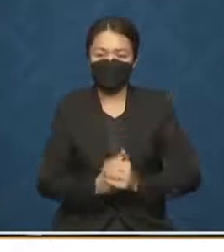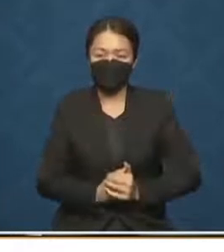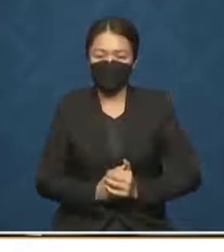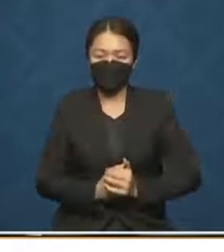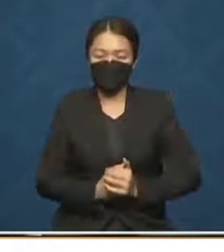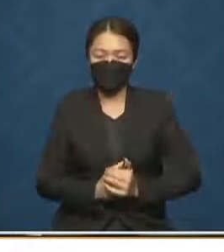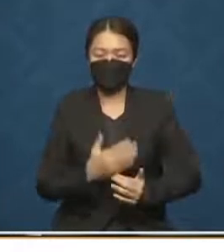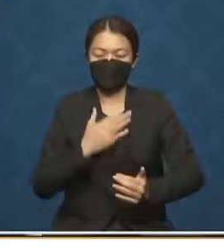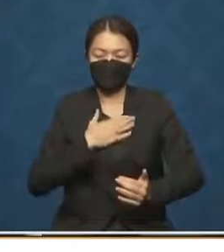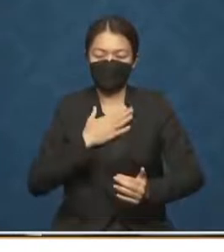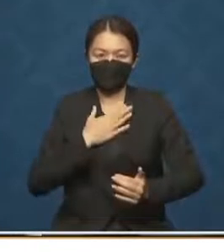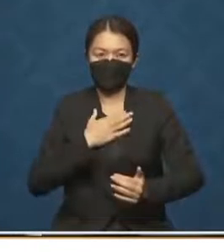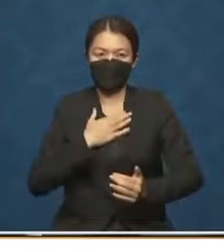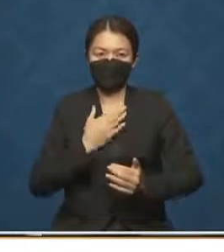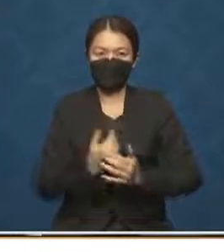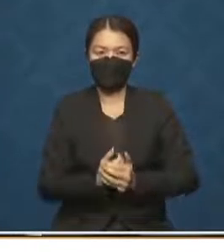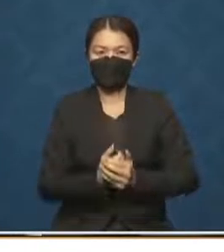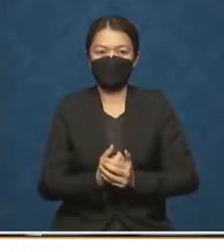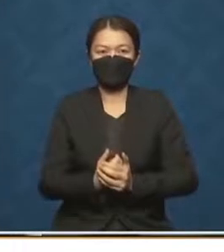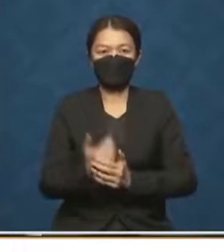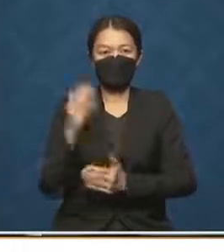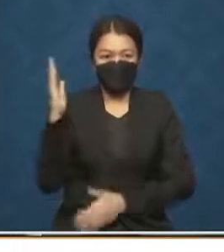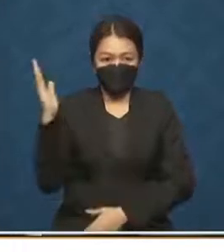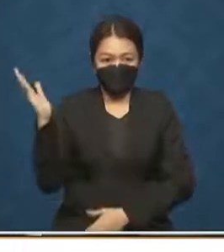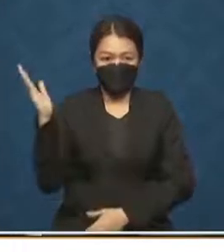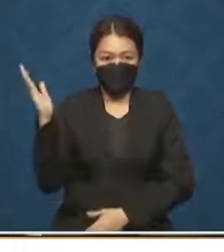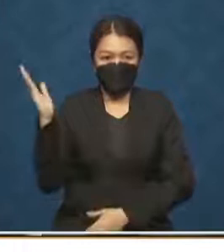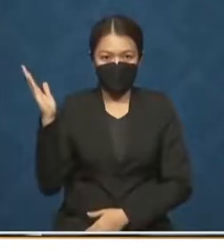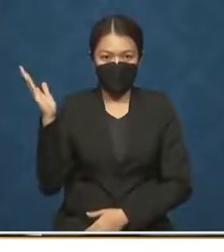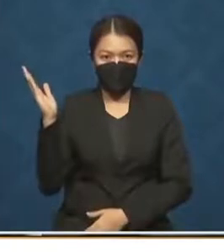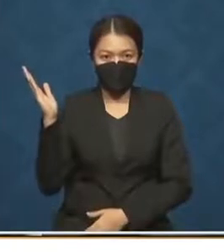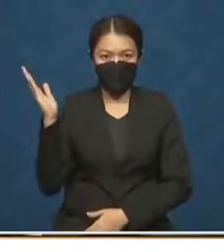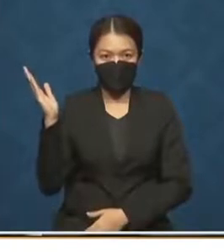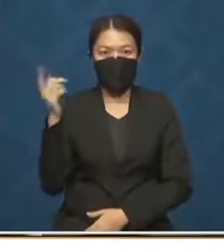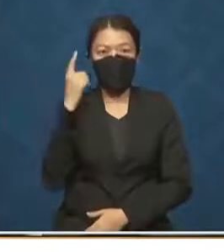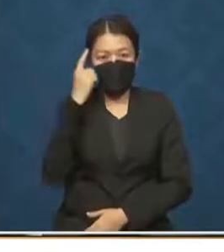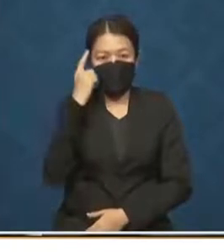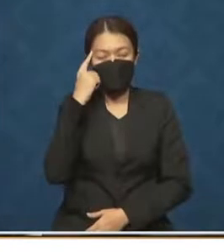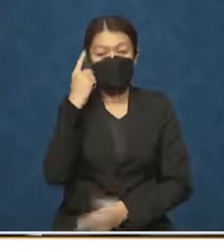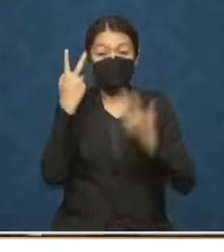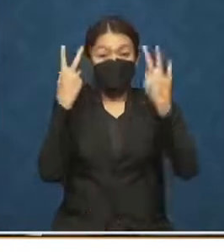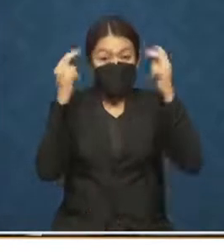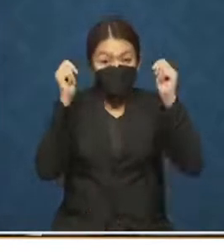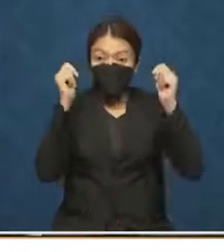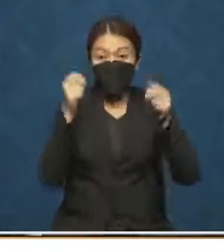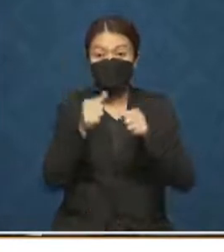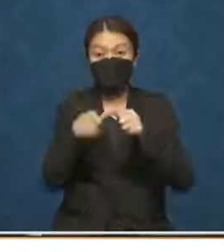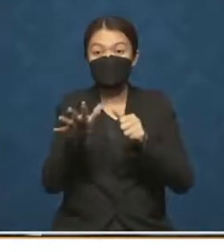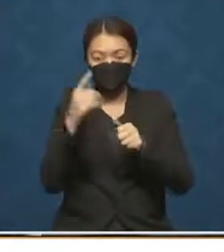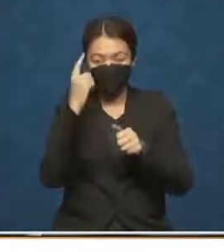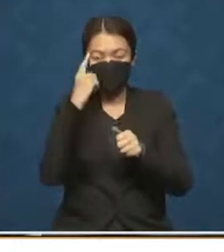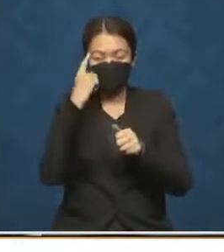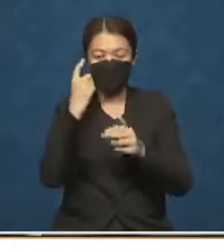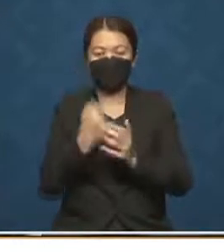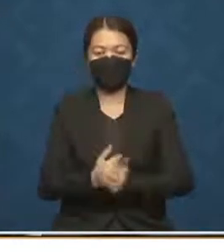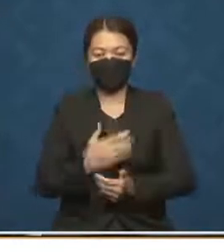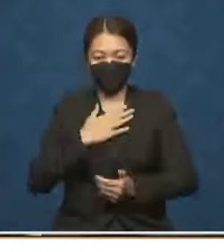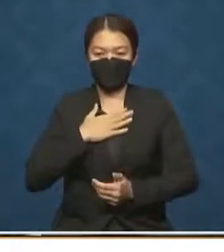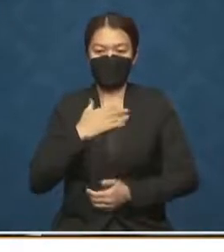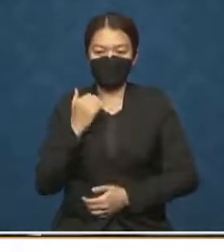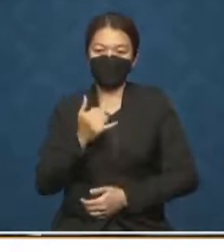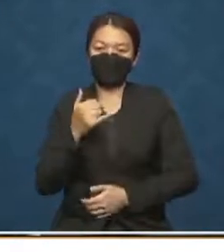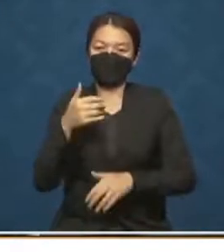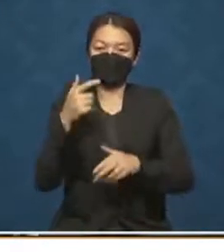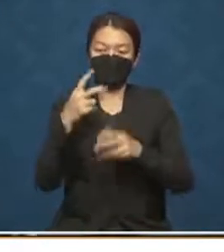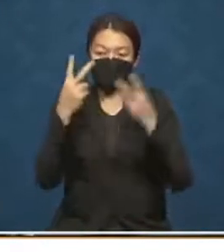ผมขอโดช่ชส่งสไลด์มาหนอยไม่ไดเปกำเขีนนะ ผมรวใยไม่อยู่เพราะว่าพอรู้วผมมาและก็ต